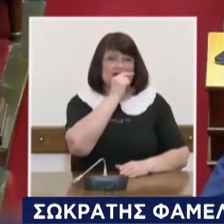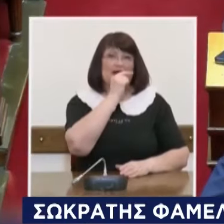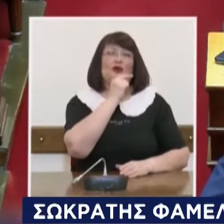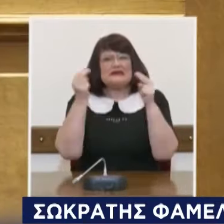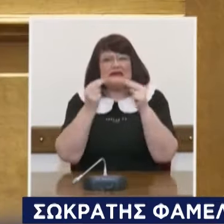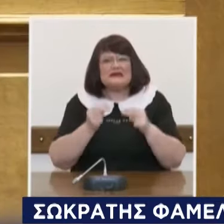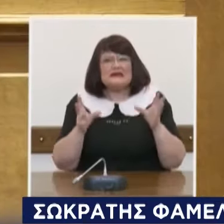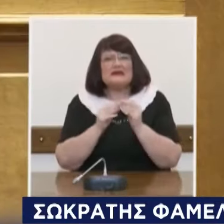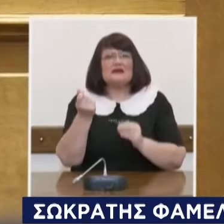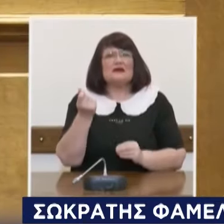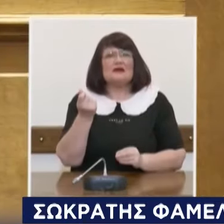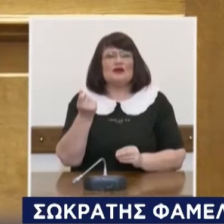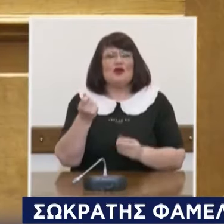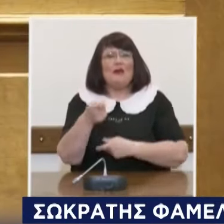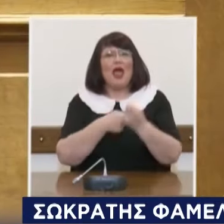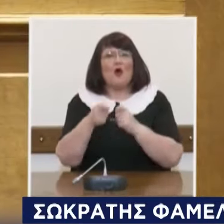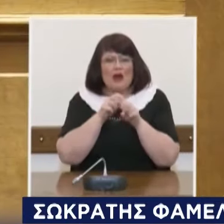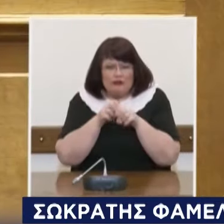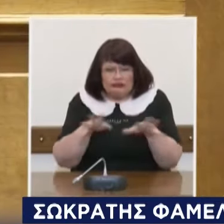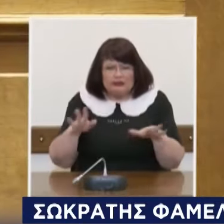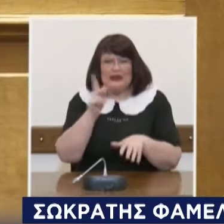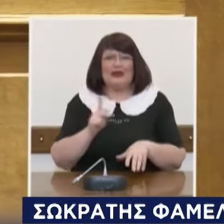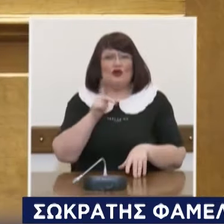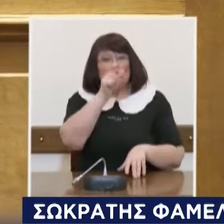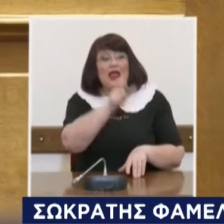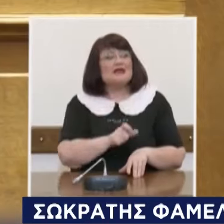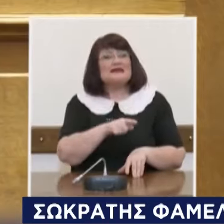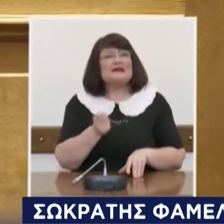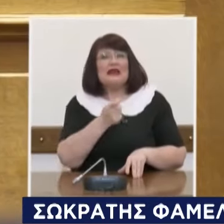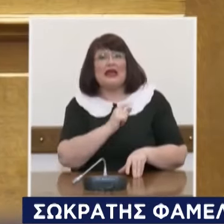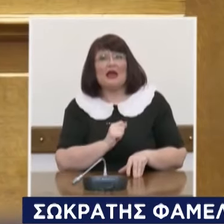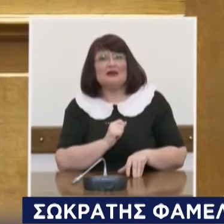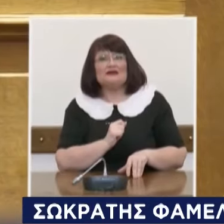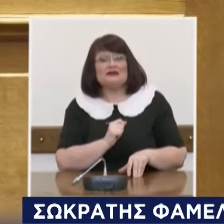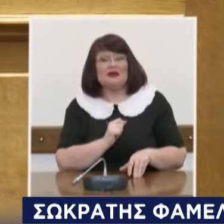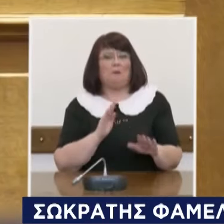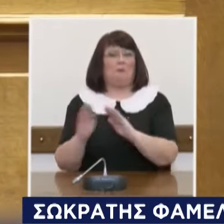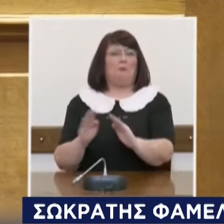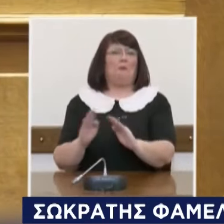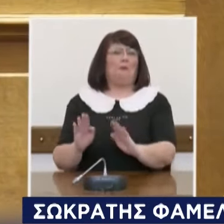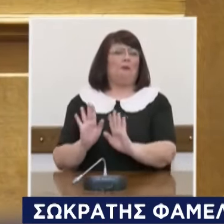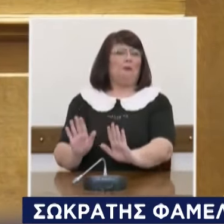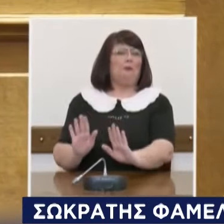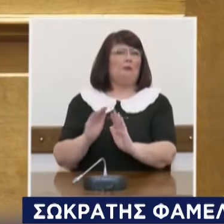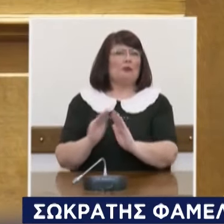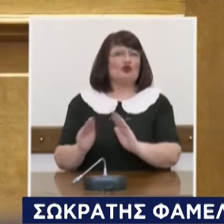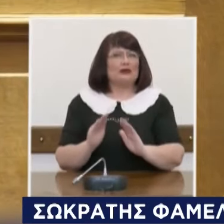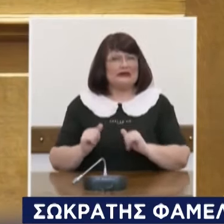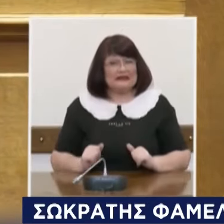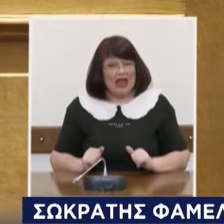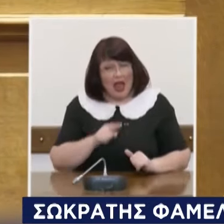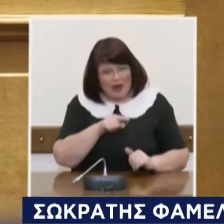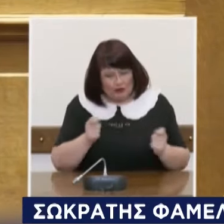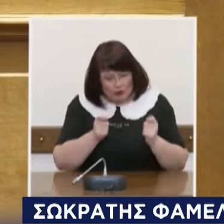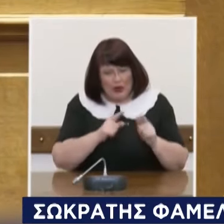επιβαλλήνουν όλη την αγορά και όλη την κοινωνία. Και εσείς τι κάνετε, τους παρέχετε ασυλία. Και το ότι τους παρέχετε ασυλία και